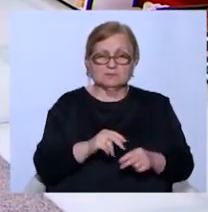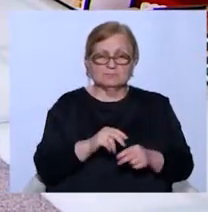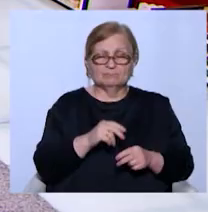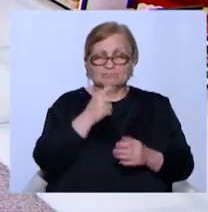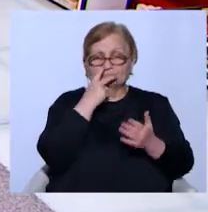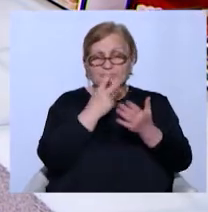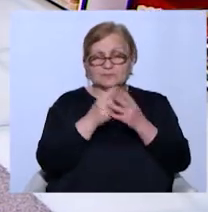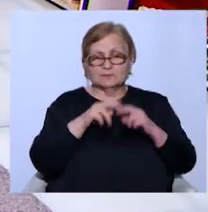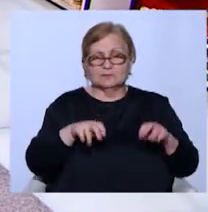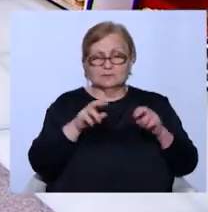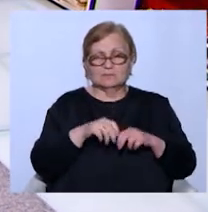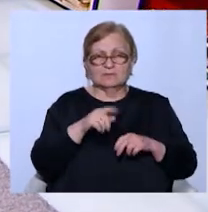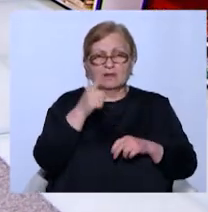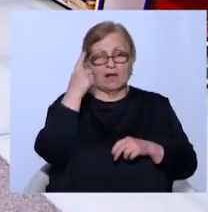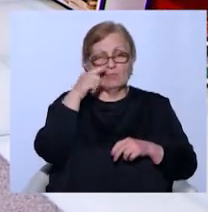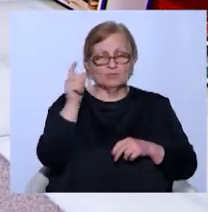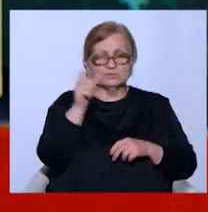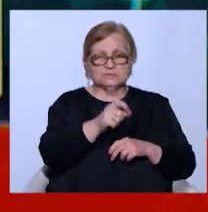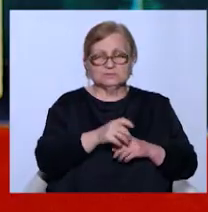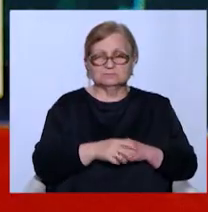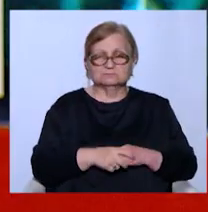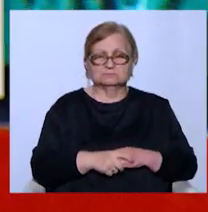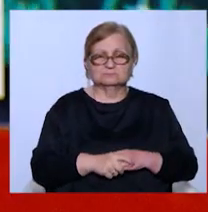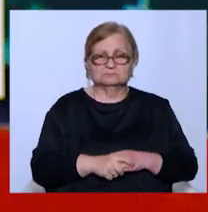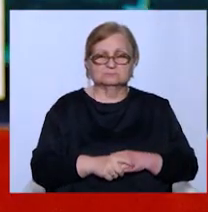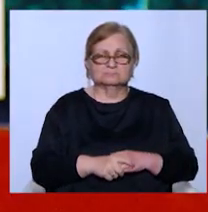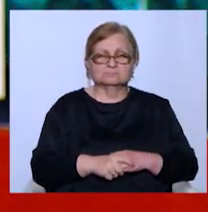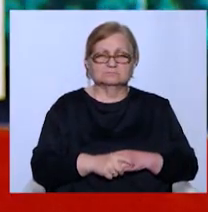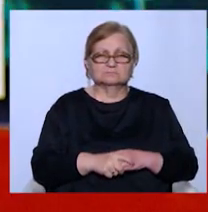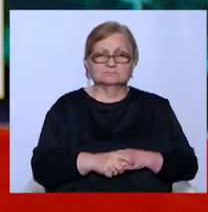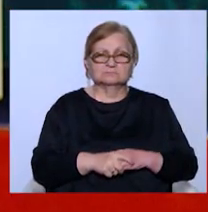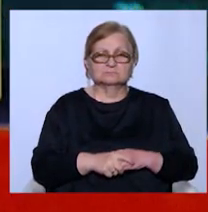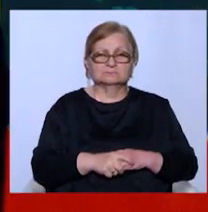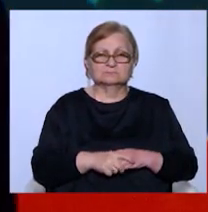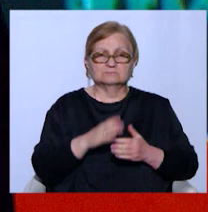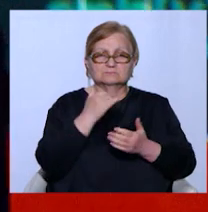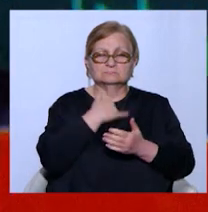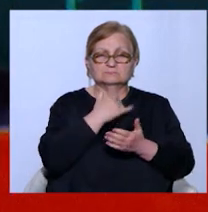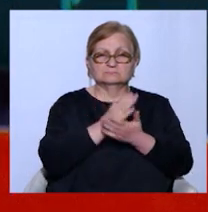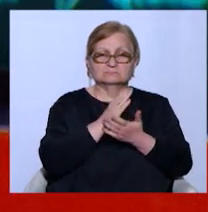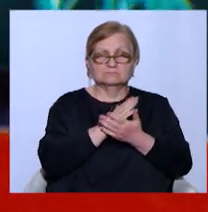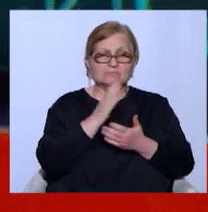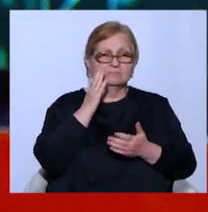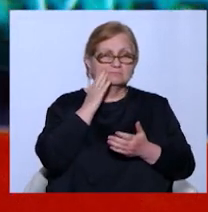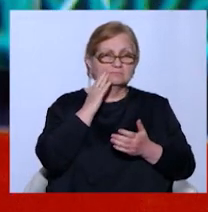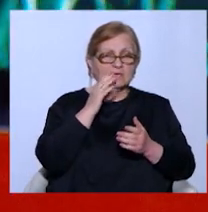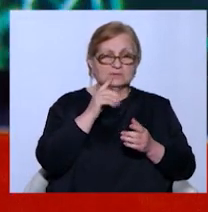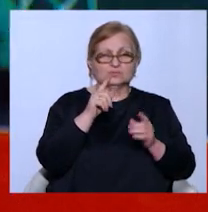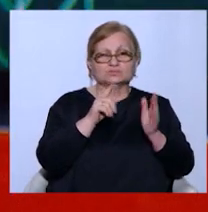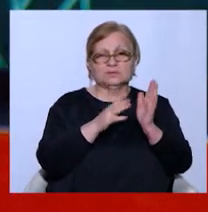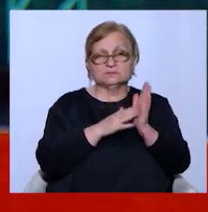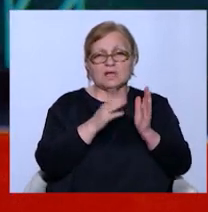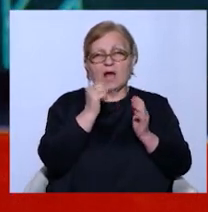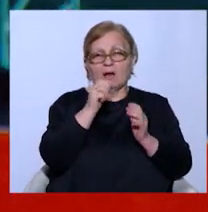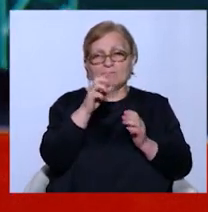მოდით ახლა განვიხილოთ ესეთი ამოცანა. ნახეთ, გვაქვს მოცემული მართკუთხა სამკუთხედი